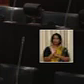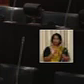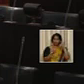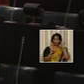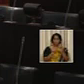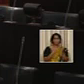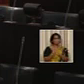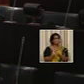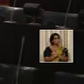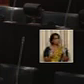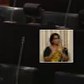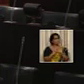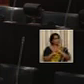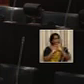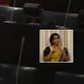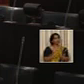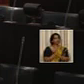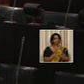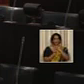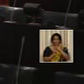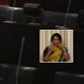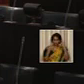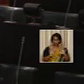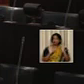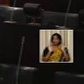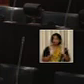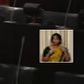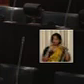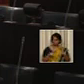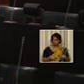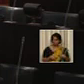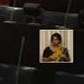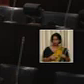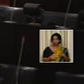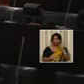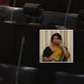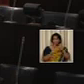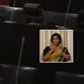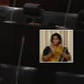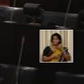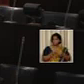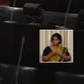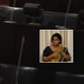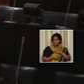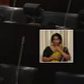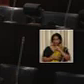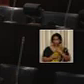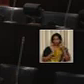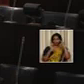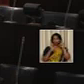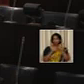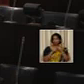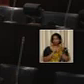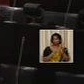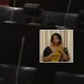පිළිබඳව මාධ්‍ය මගින් හැම ක්ෂේත්‍රයකින්ම දැනුවත් කරලා තිනවා. නමුත් අද වෙනකොට මිනිස් වෙළඳාම කියන ක්ෂේත්‍රයට ගැනෙන